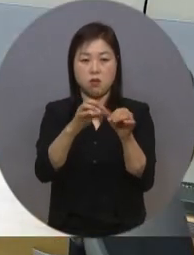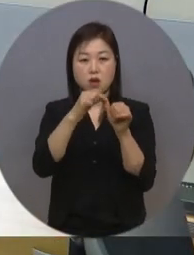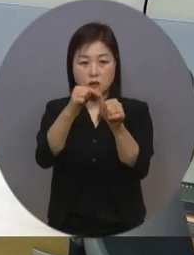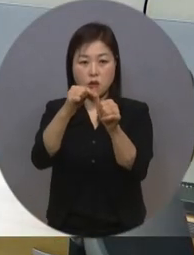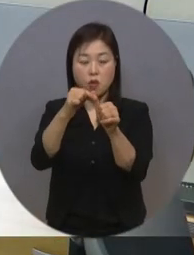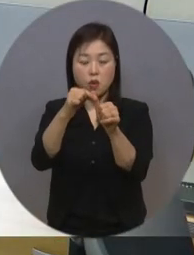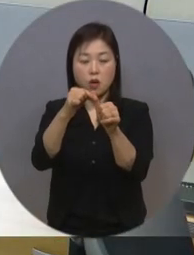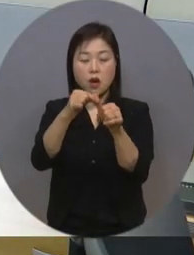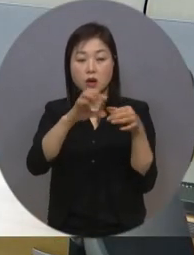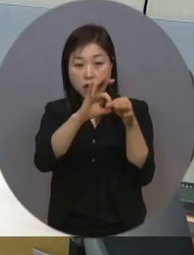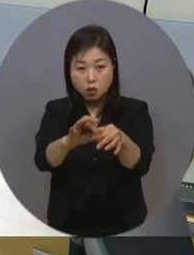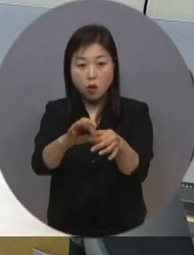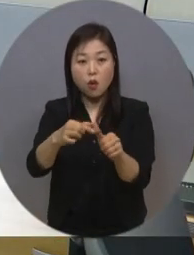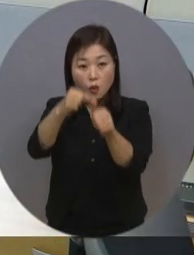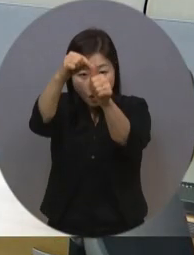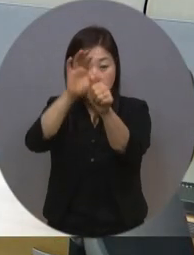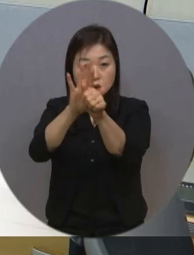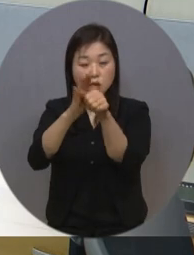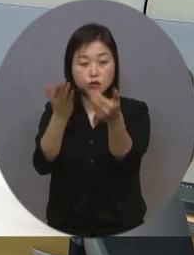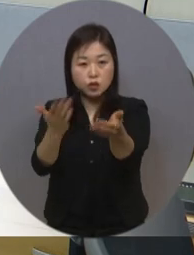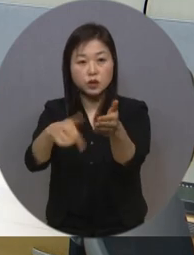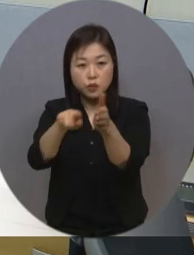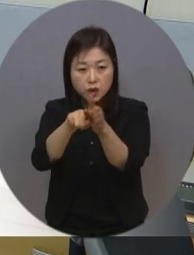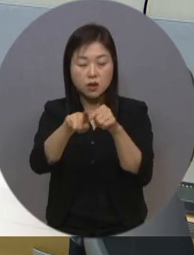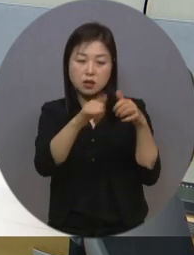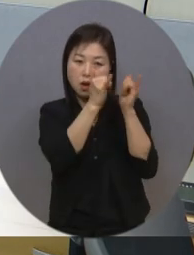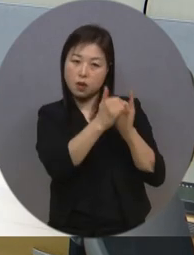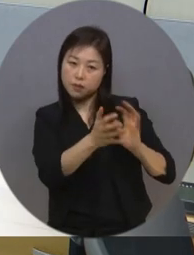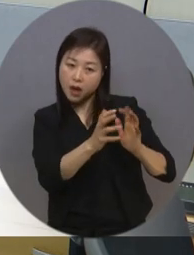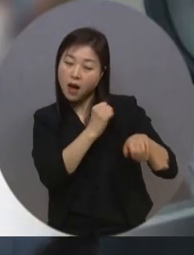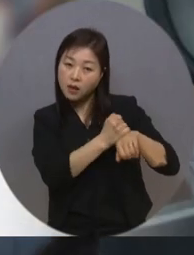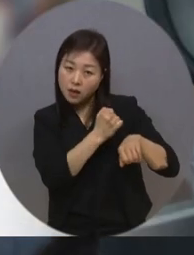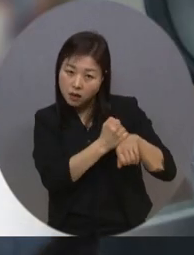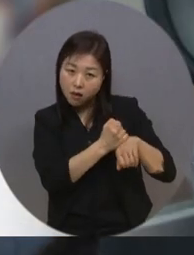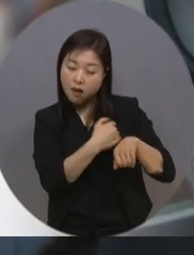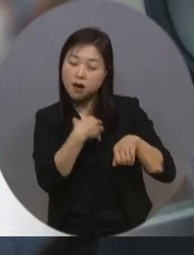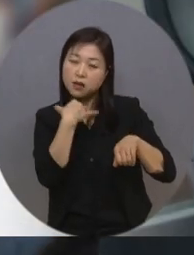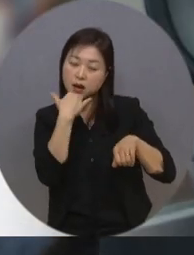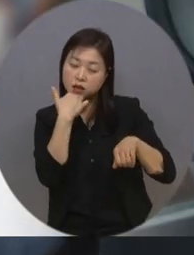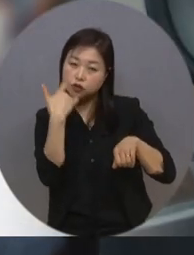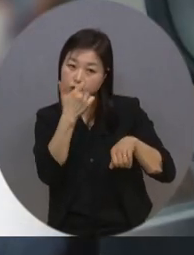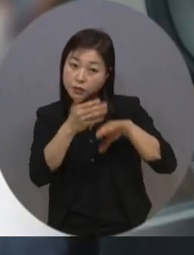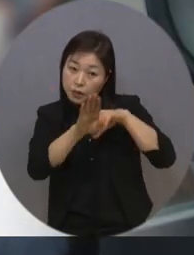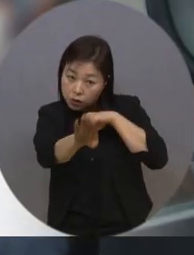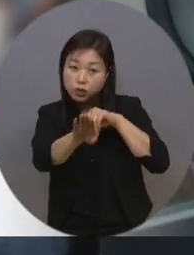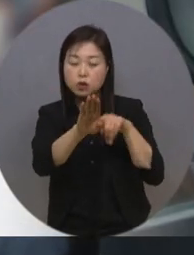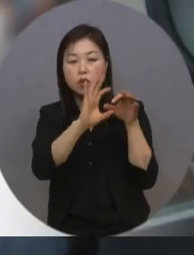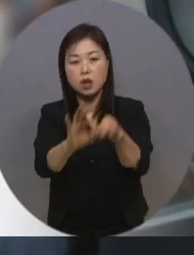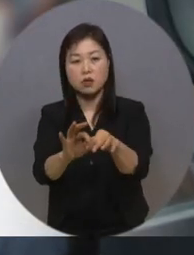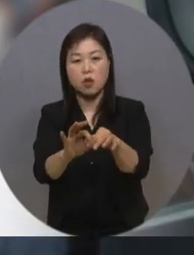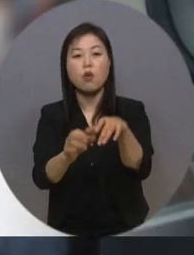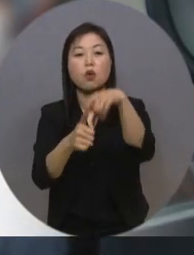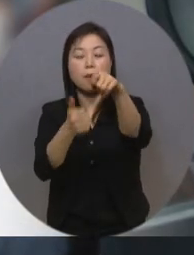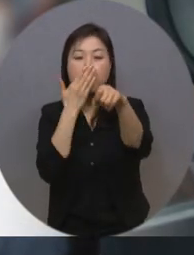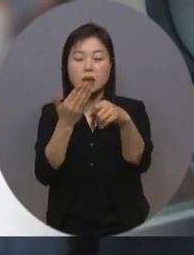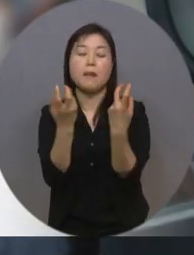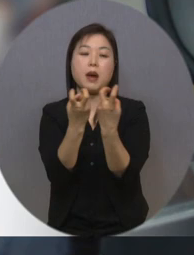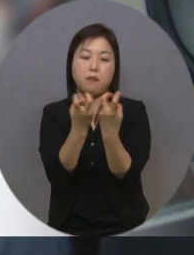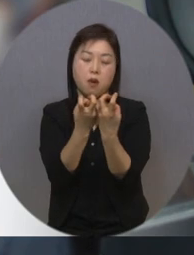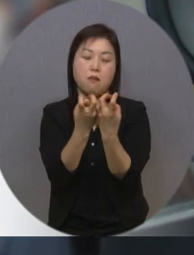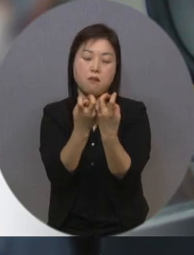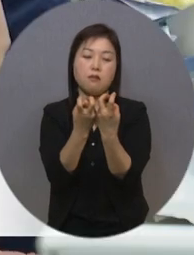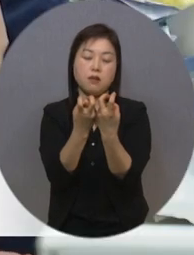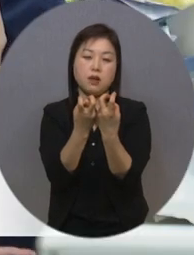위한 사회적 논의를 본격 착수하면서 계속 고용 로드맵 마련을 추진할 방침입니다. 고용부는